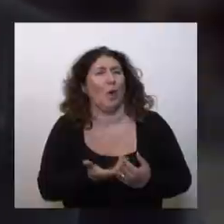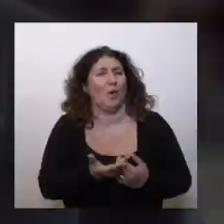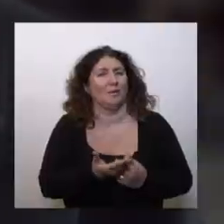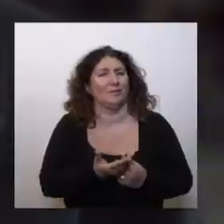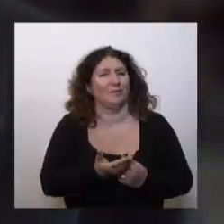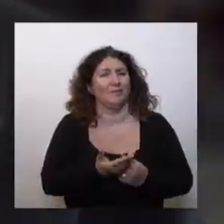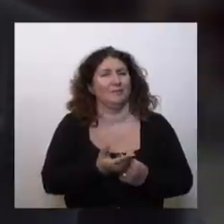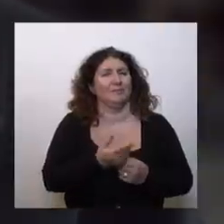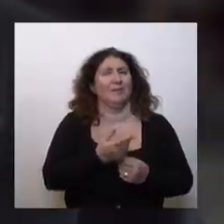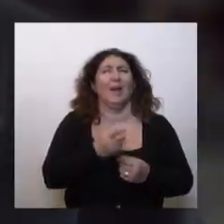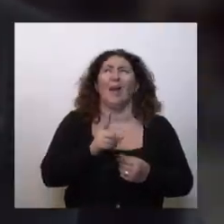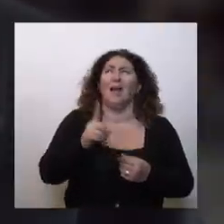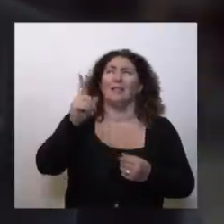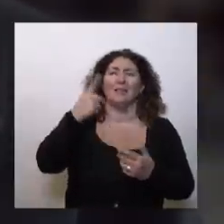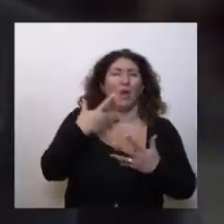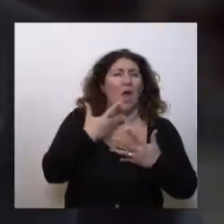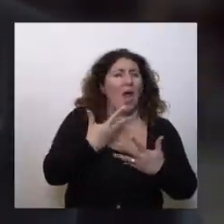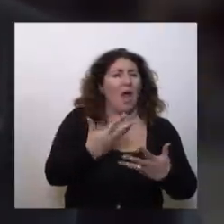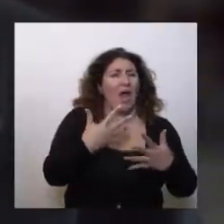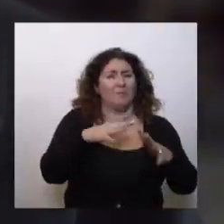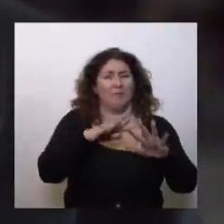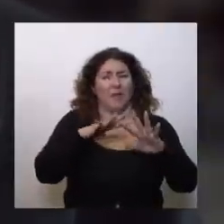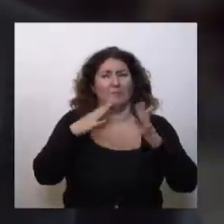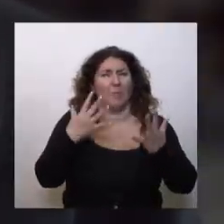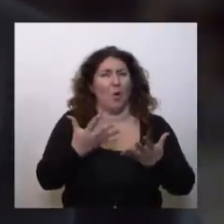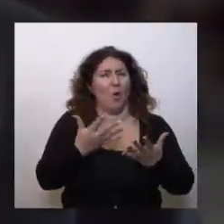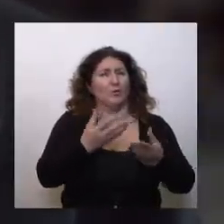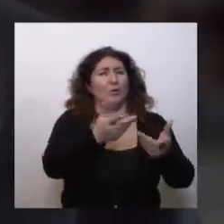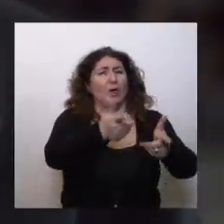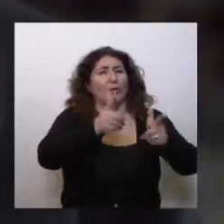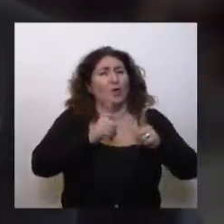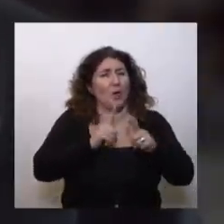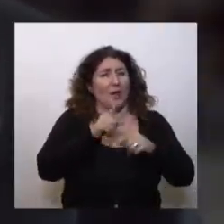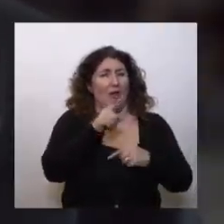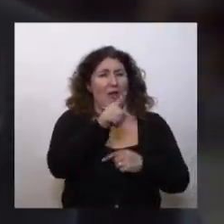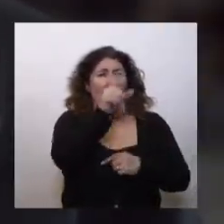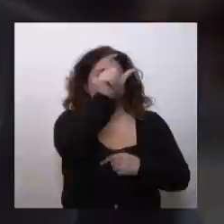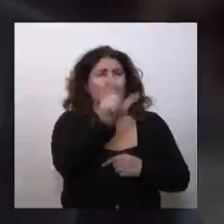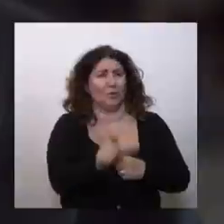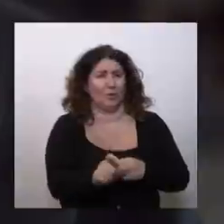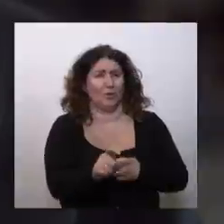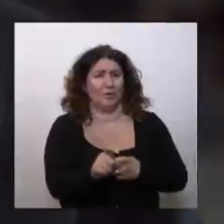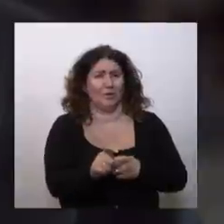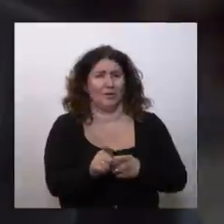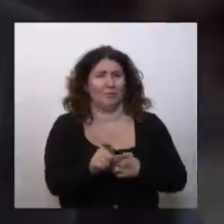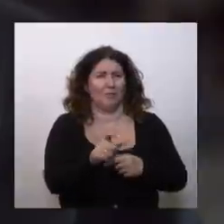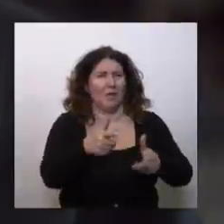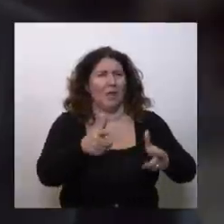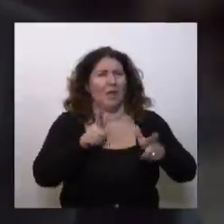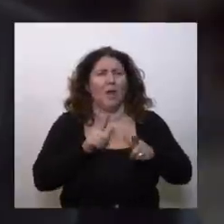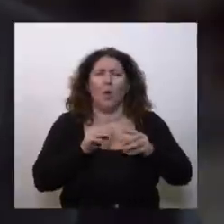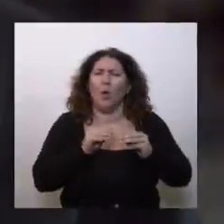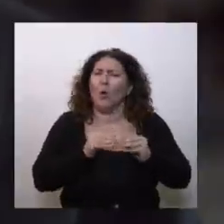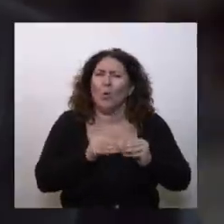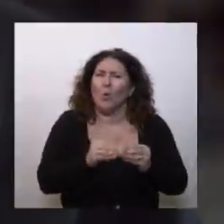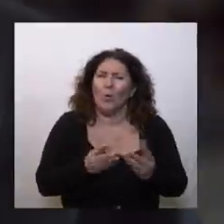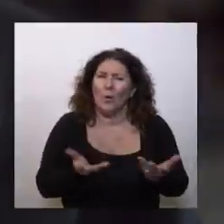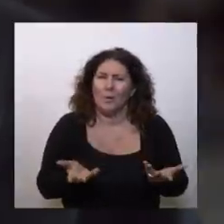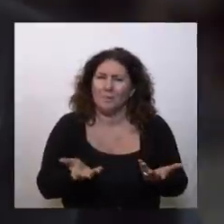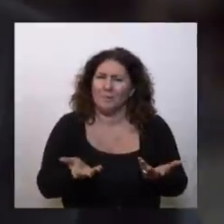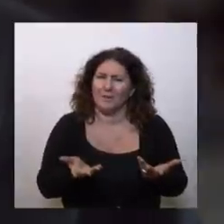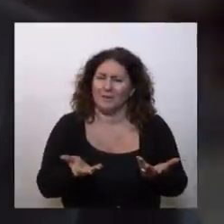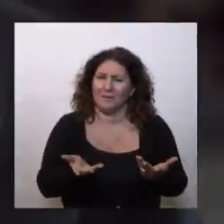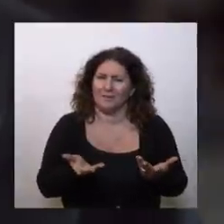tanto amato il mondo da dare suo Figlio. Ma come dare?